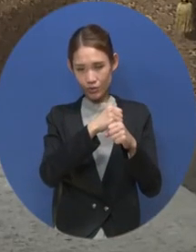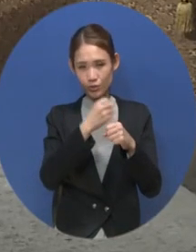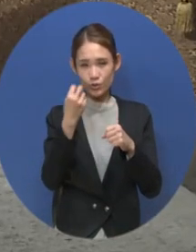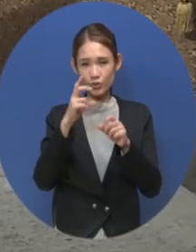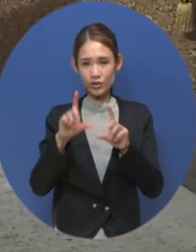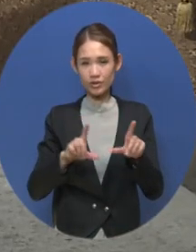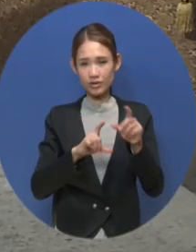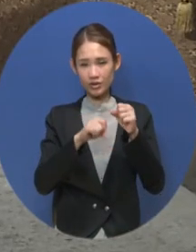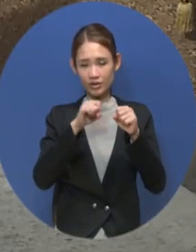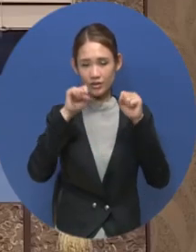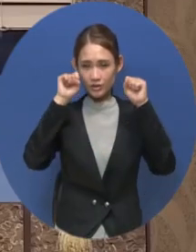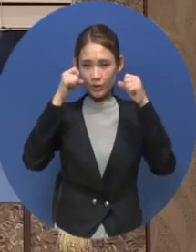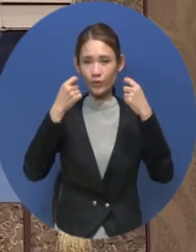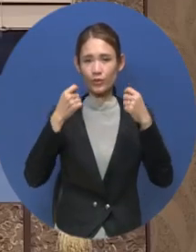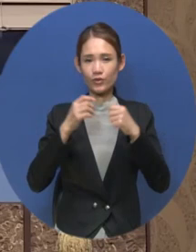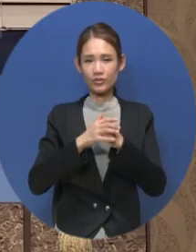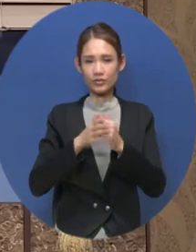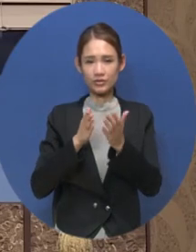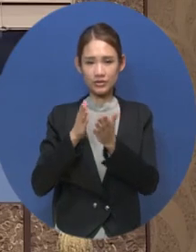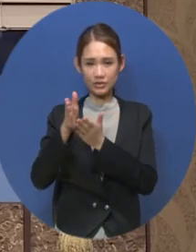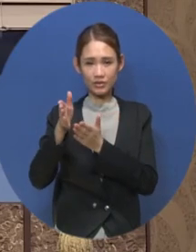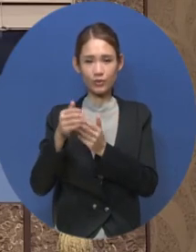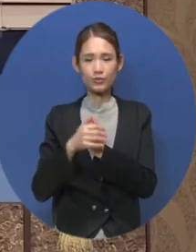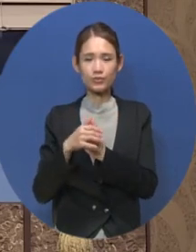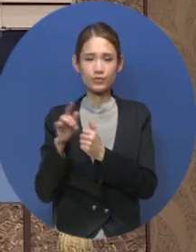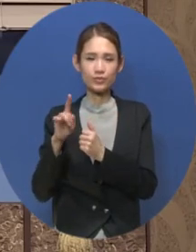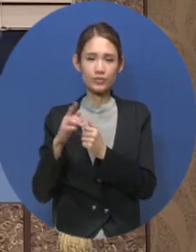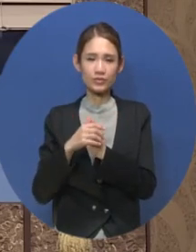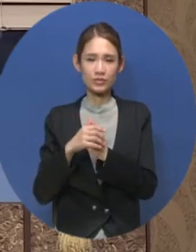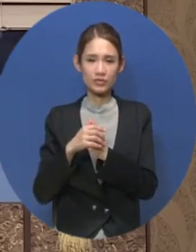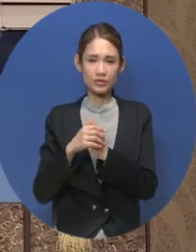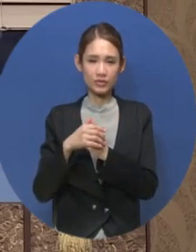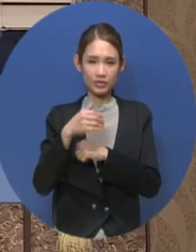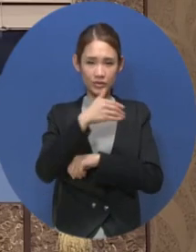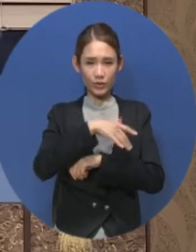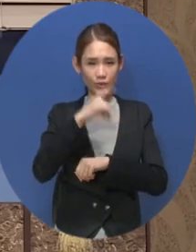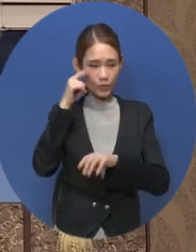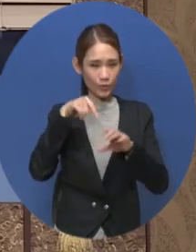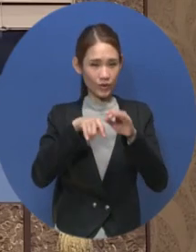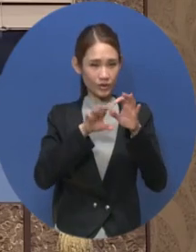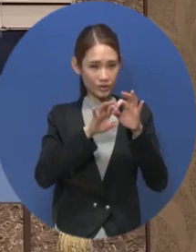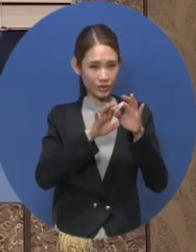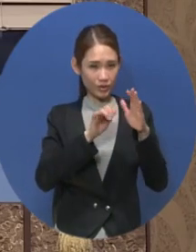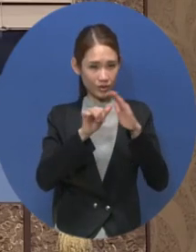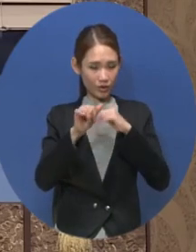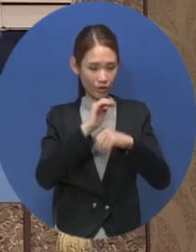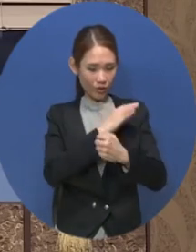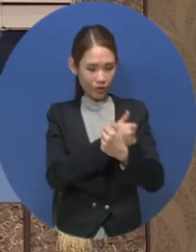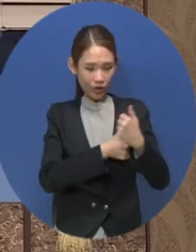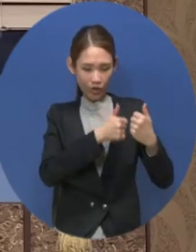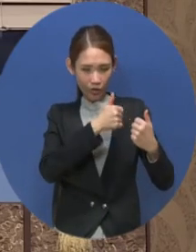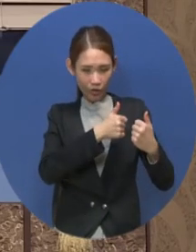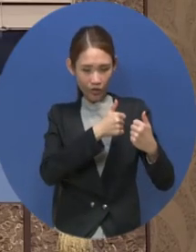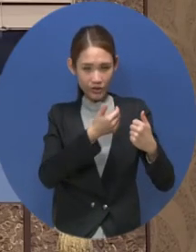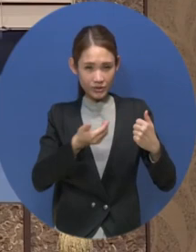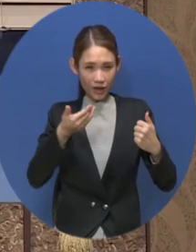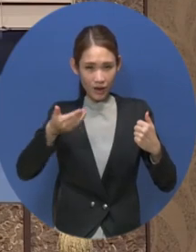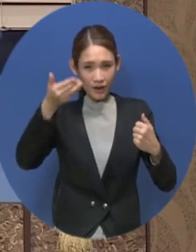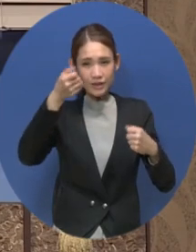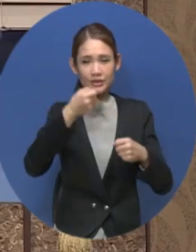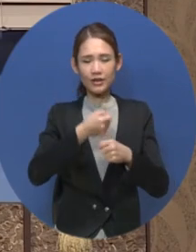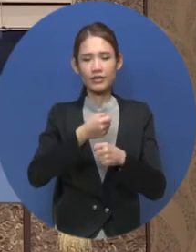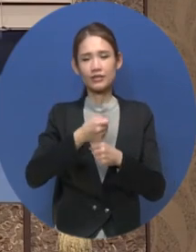또 생활체육에서는 그렇게 하고 또 전문체육에서는 스포츠 과학을 통해서 저희들이 우리 선수들이 경기력이